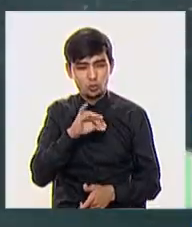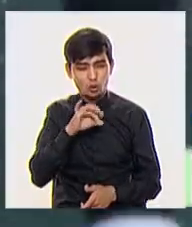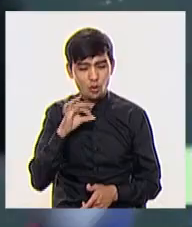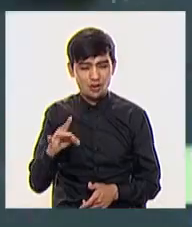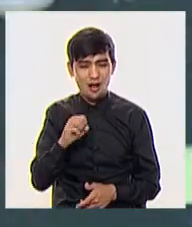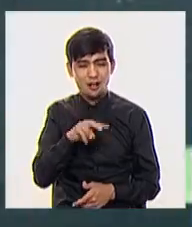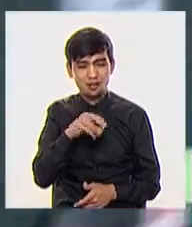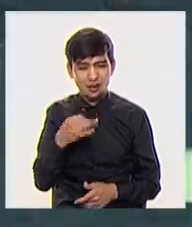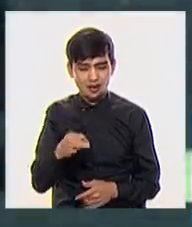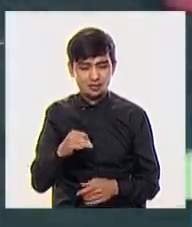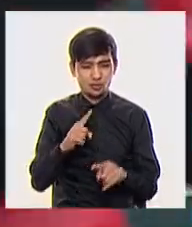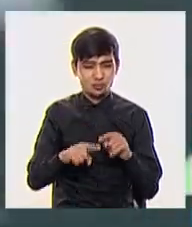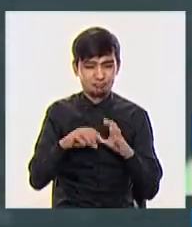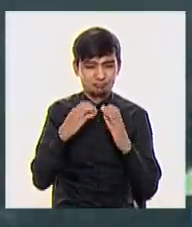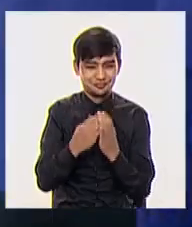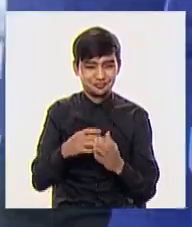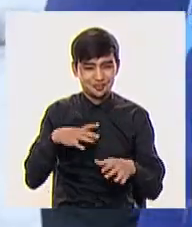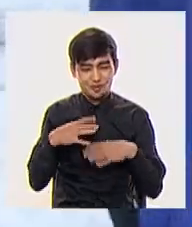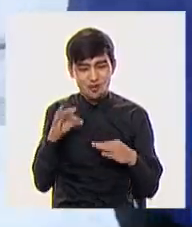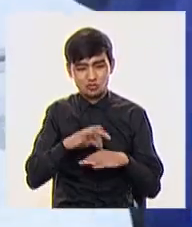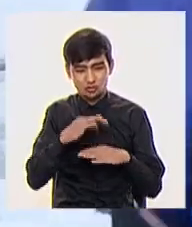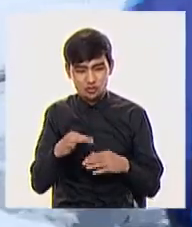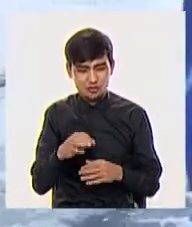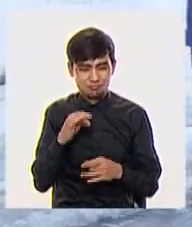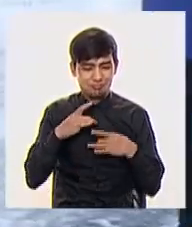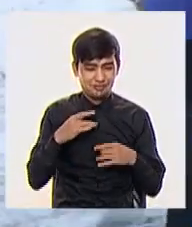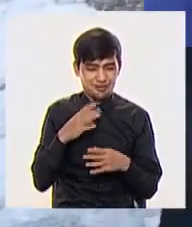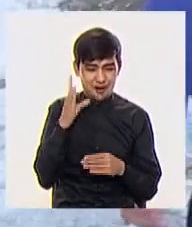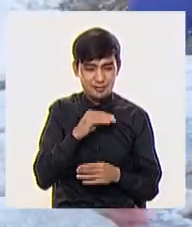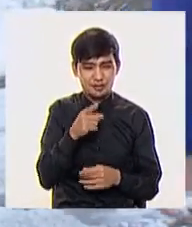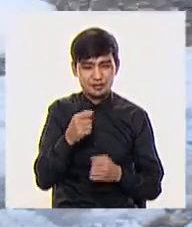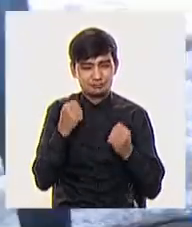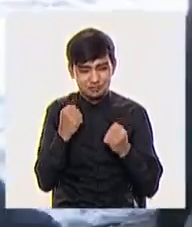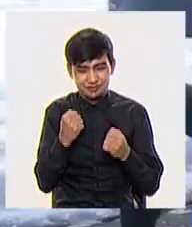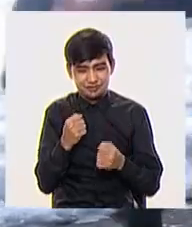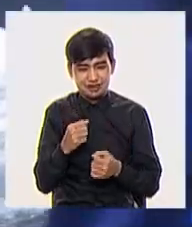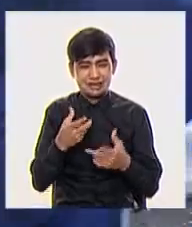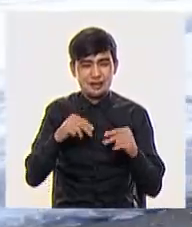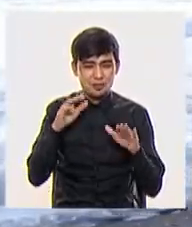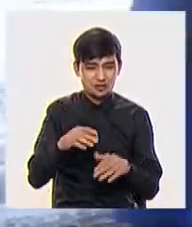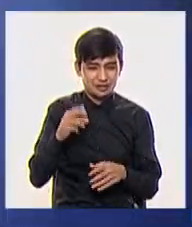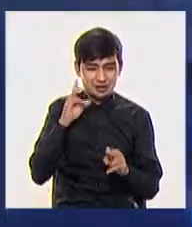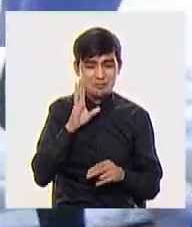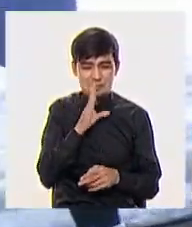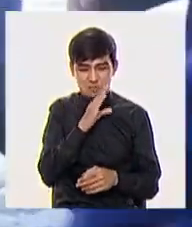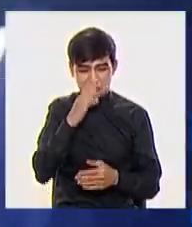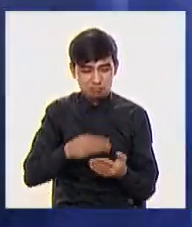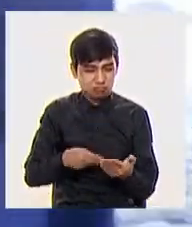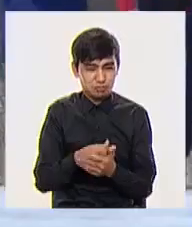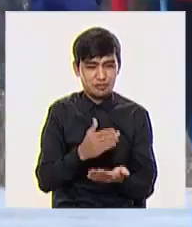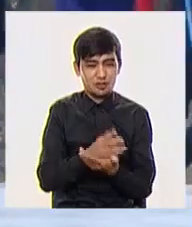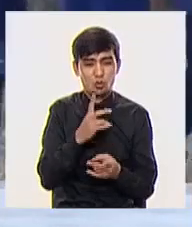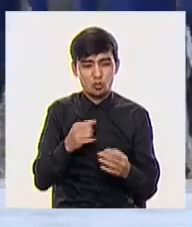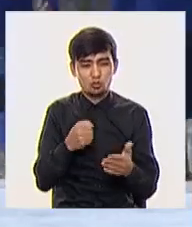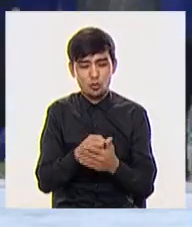алтай к чемпионату страны проходят в жестких и нервных условиях тренируется дети где придётся за счет родителей но до сих пор